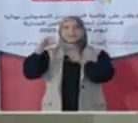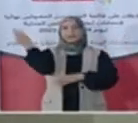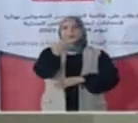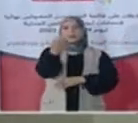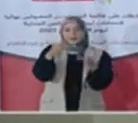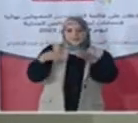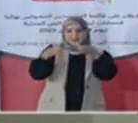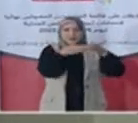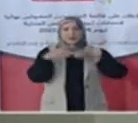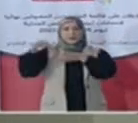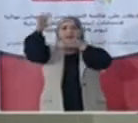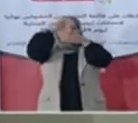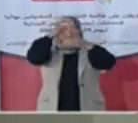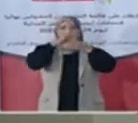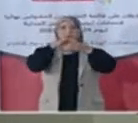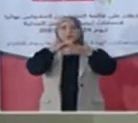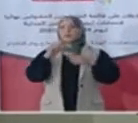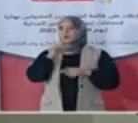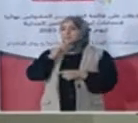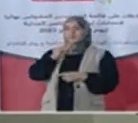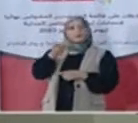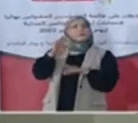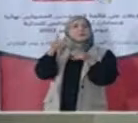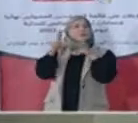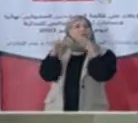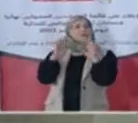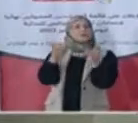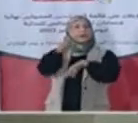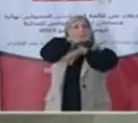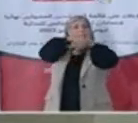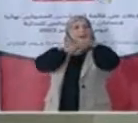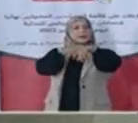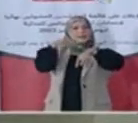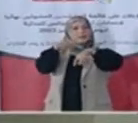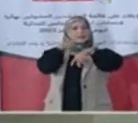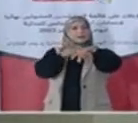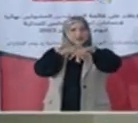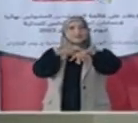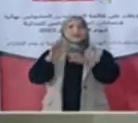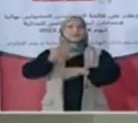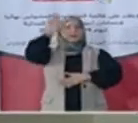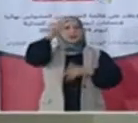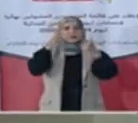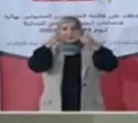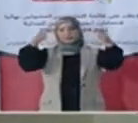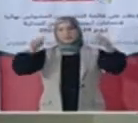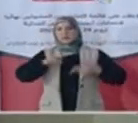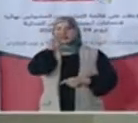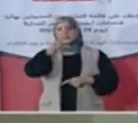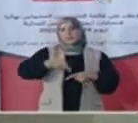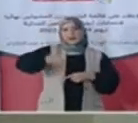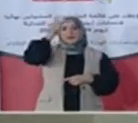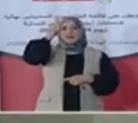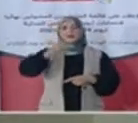من الدوائر الانتخابية، ولنا نقصد العمادات، فيها ترشحات تعددية من 2 فما